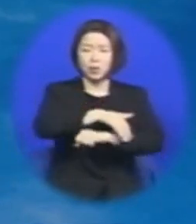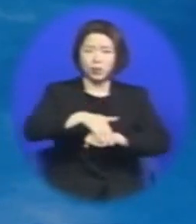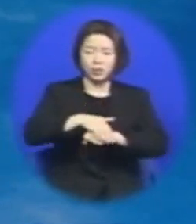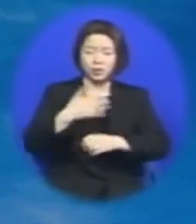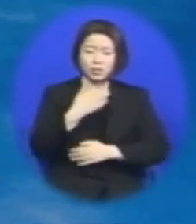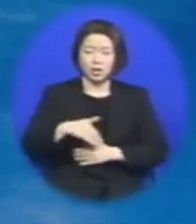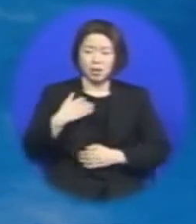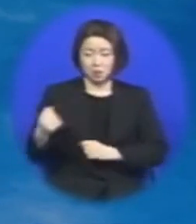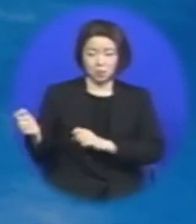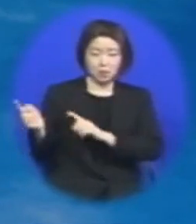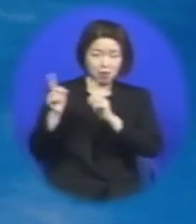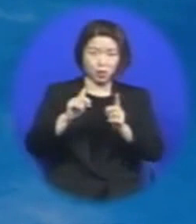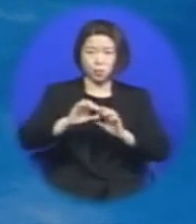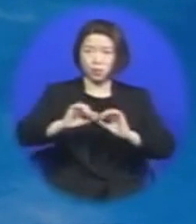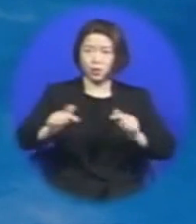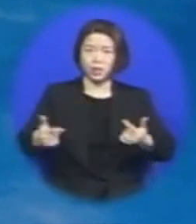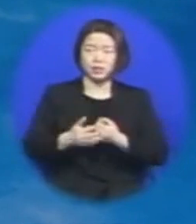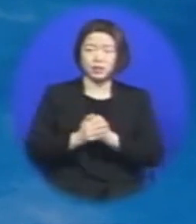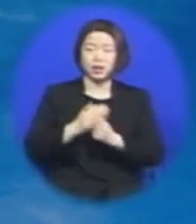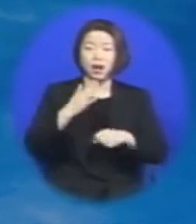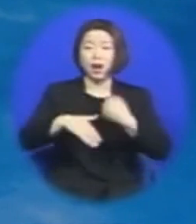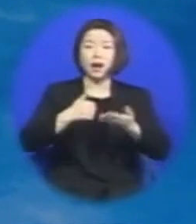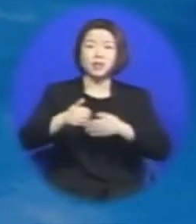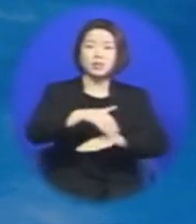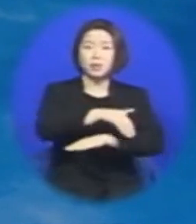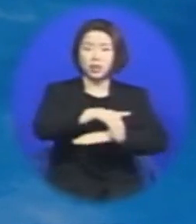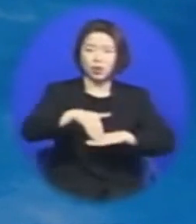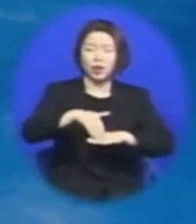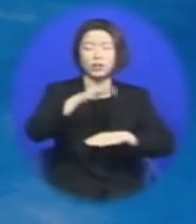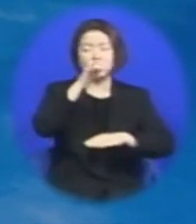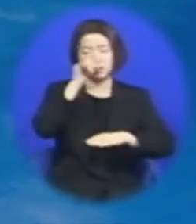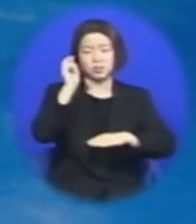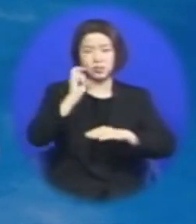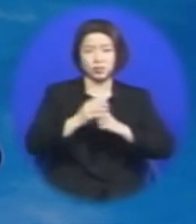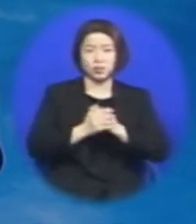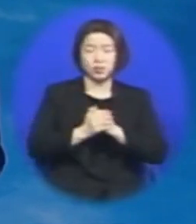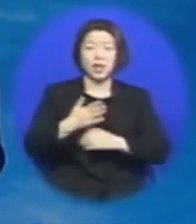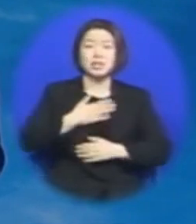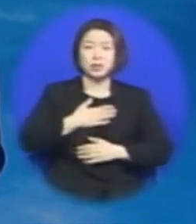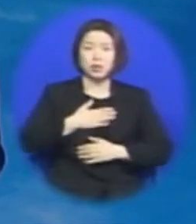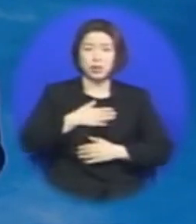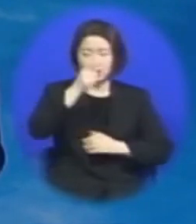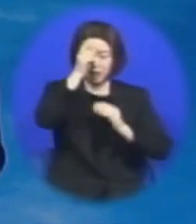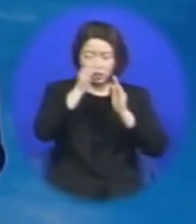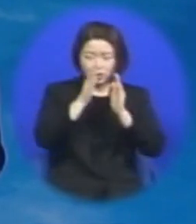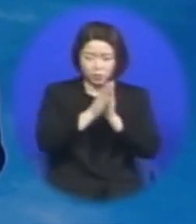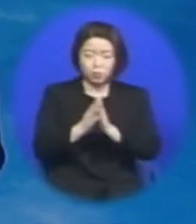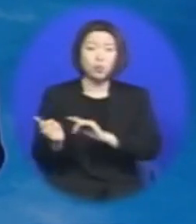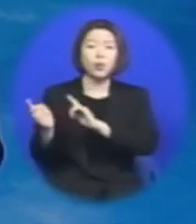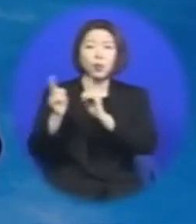아니었어요 하나님이 계획하신게 있으셨고 그것은 저의 기도의